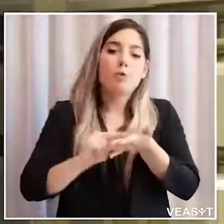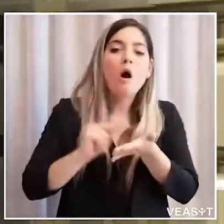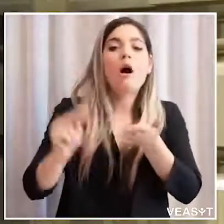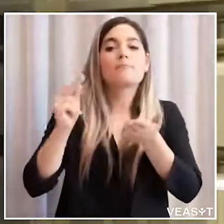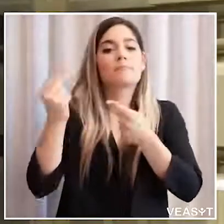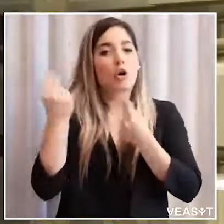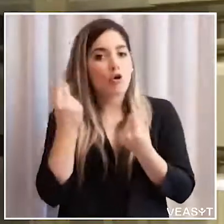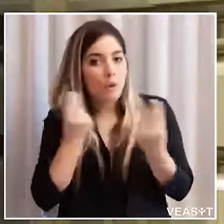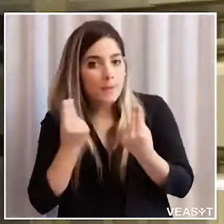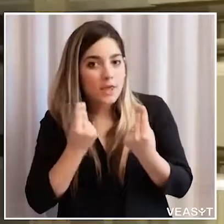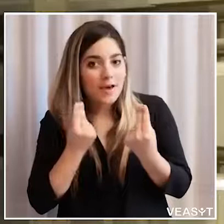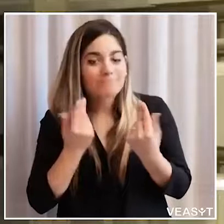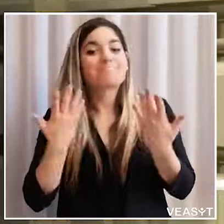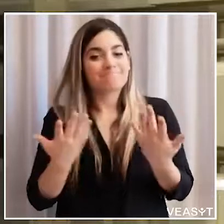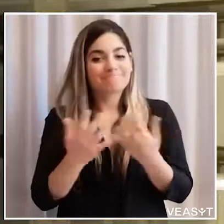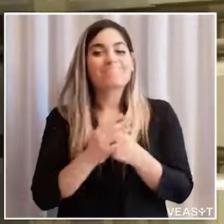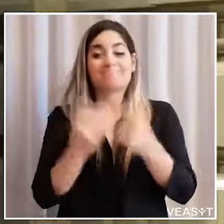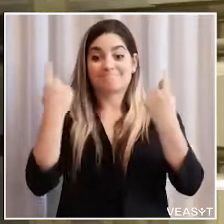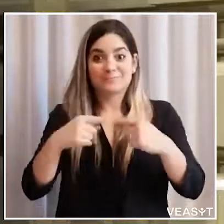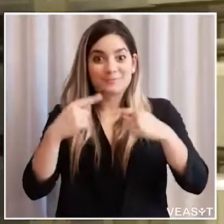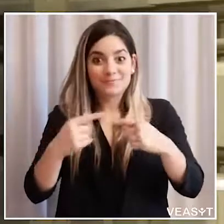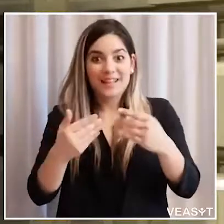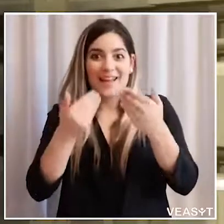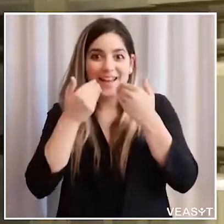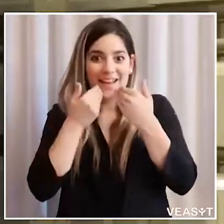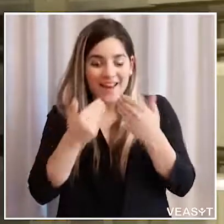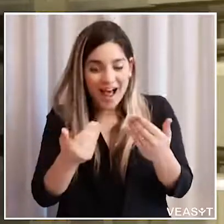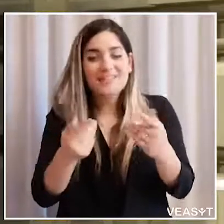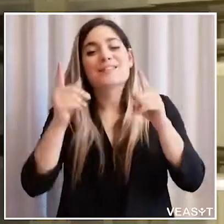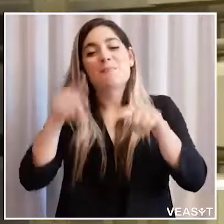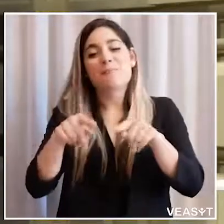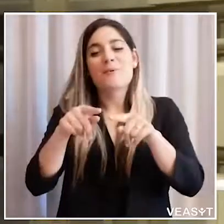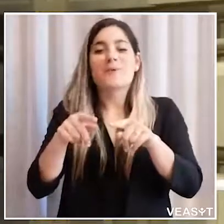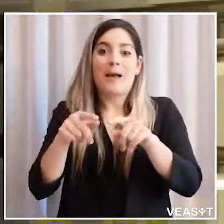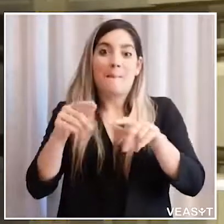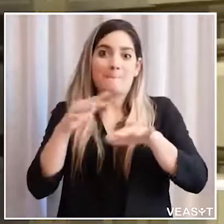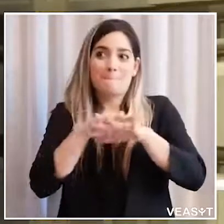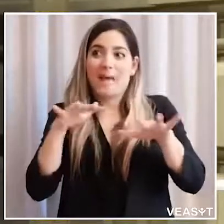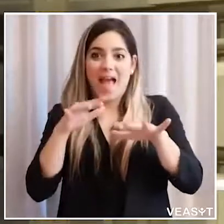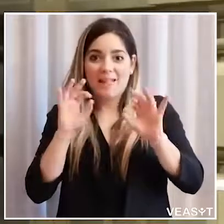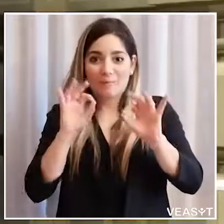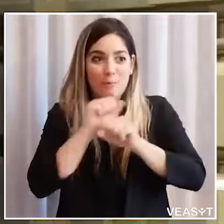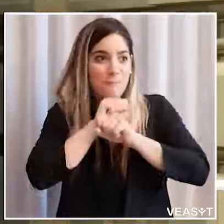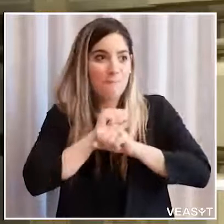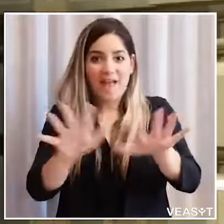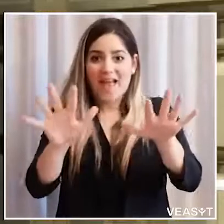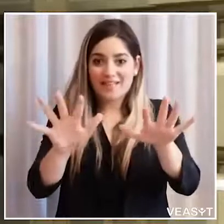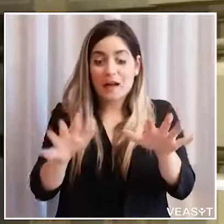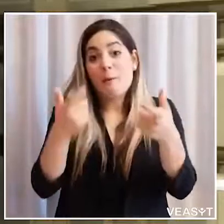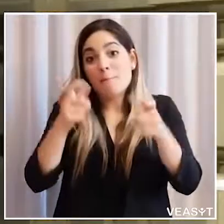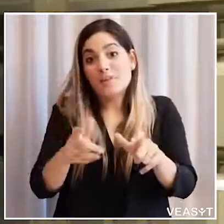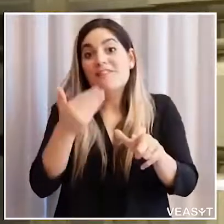se questo progetto ha avuto successo lo dobbiamo anche al sostegno dei media che hanno consentito a migliaia di utenti di seguire le notizie